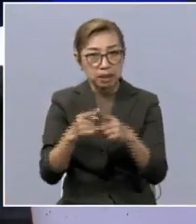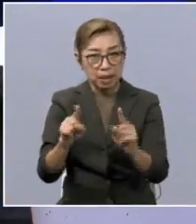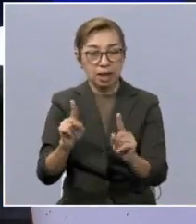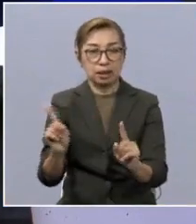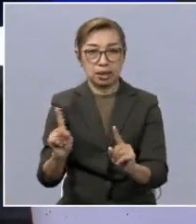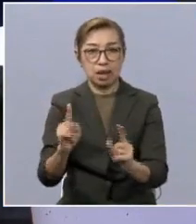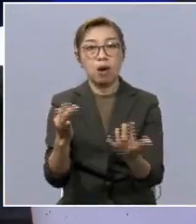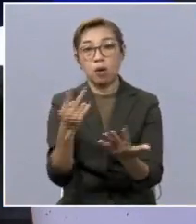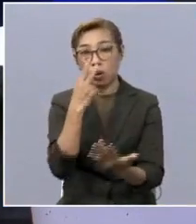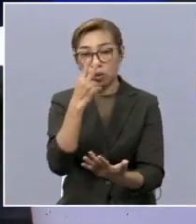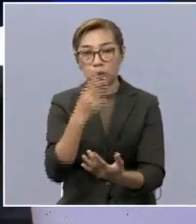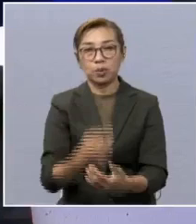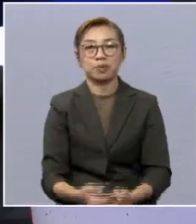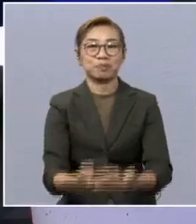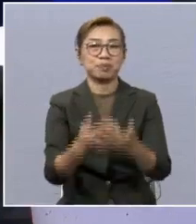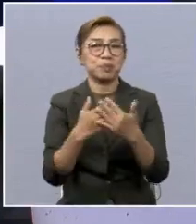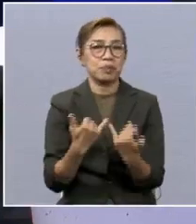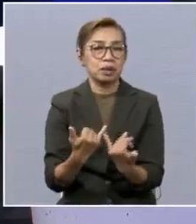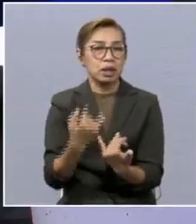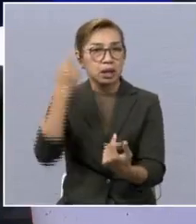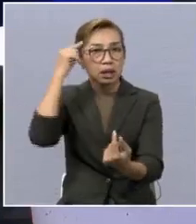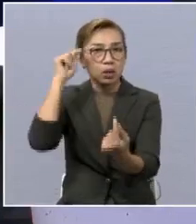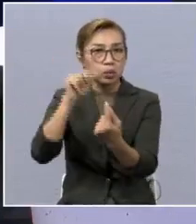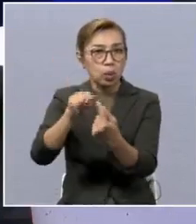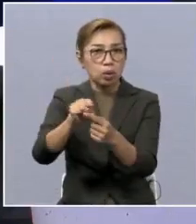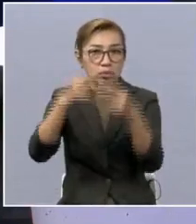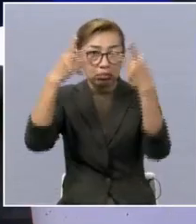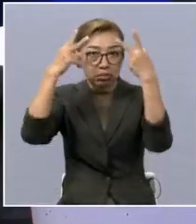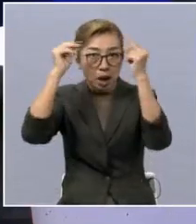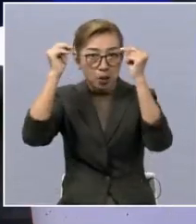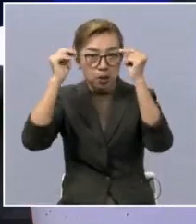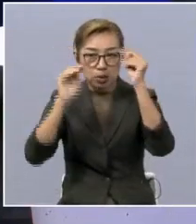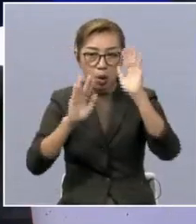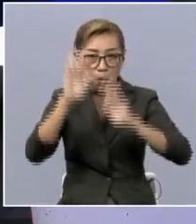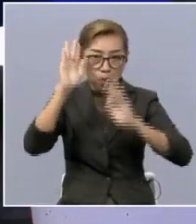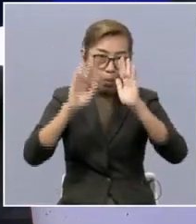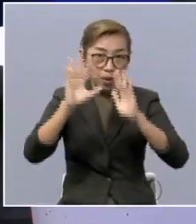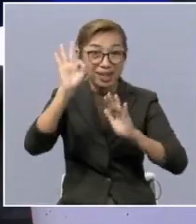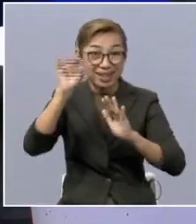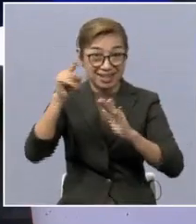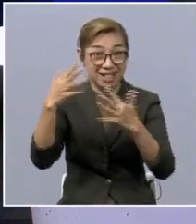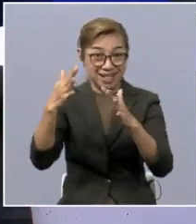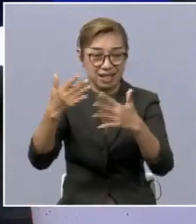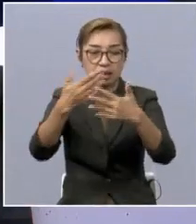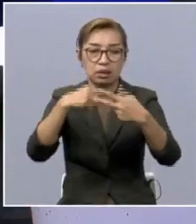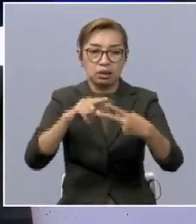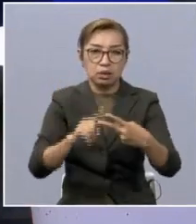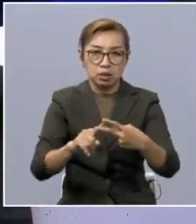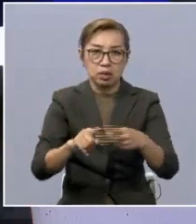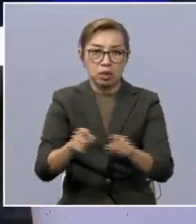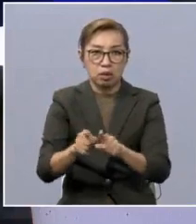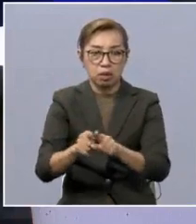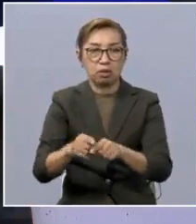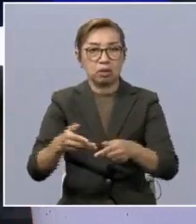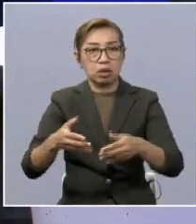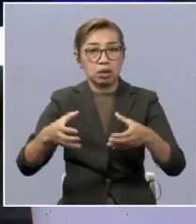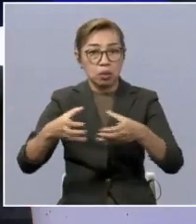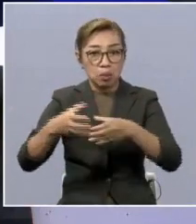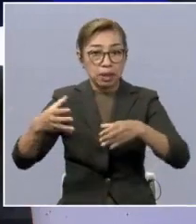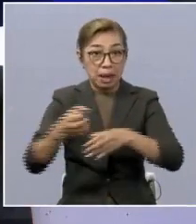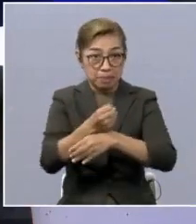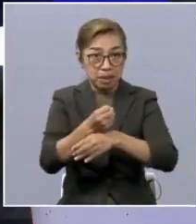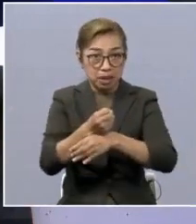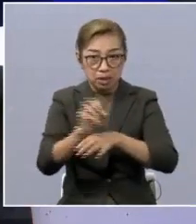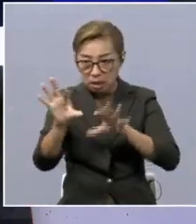อกจากการคาดคะเนคาดการไปถึงการโหวตเลือกนายกยังมีอีกประเด็นนึงก็คือเรื่องของการฟอร์มพรรคการเมืองต่างๆในการจั